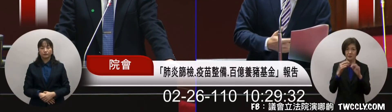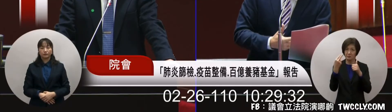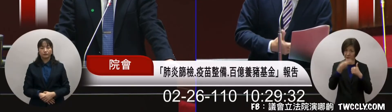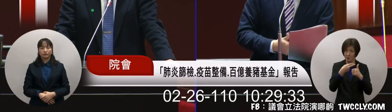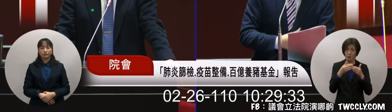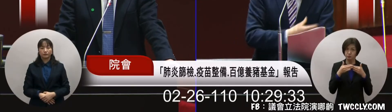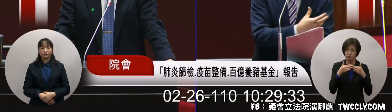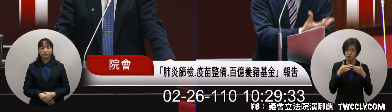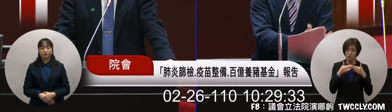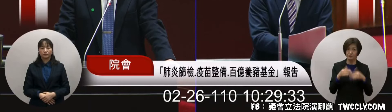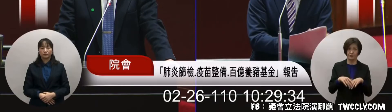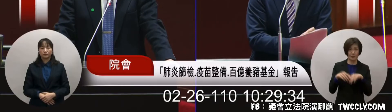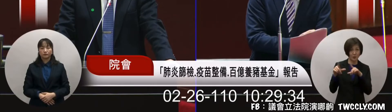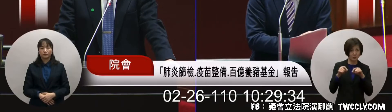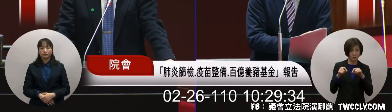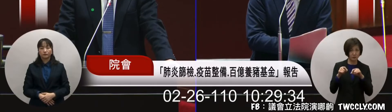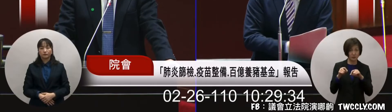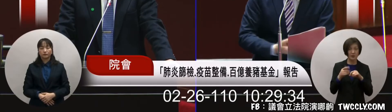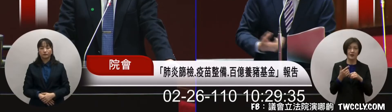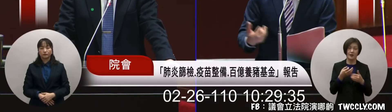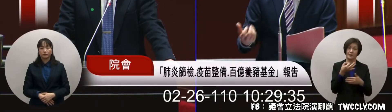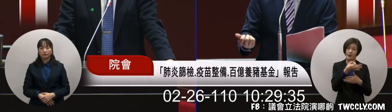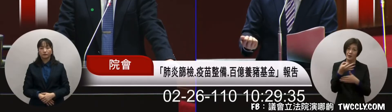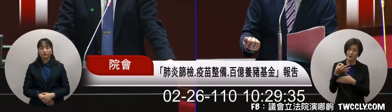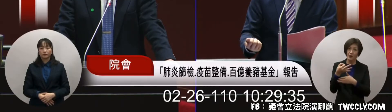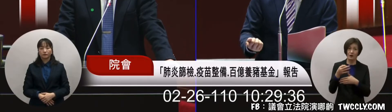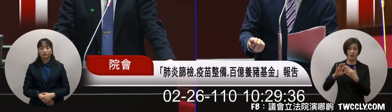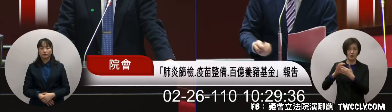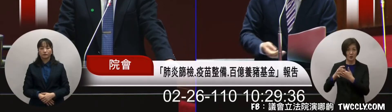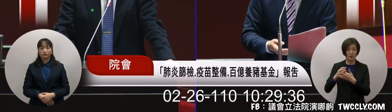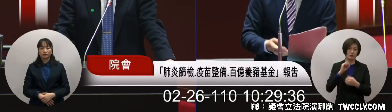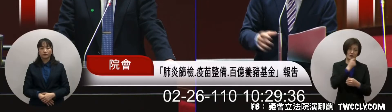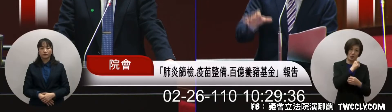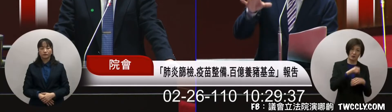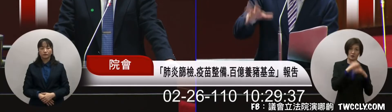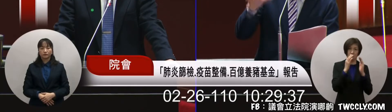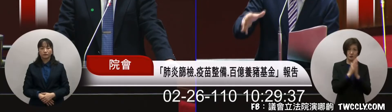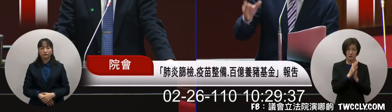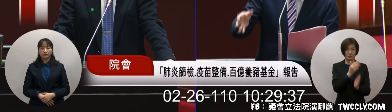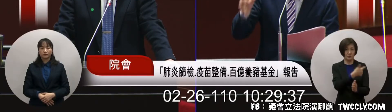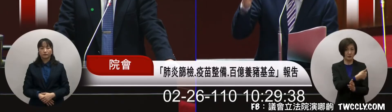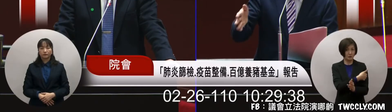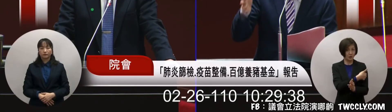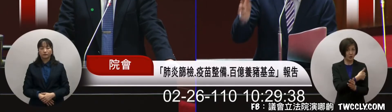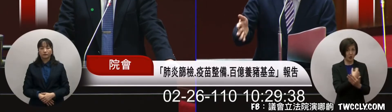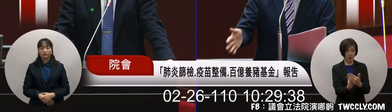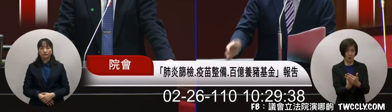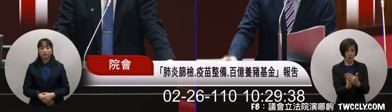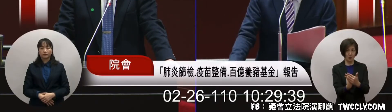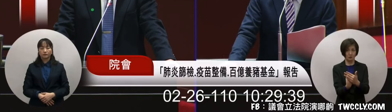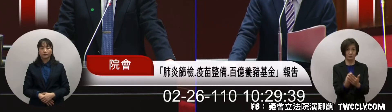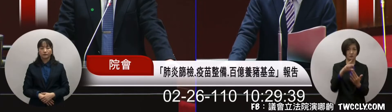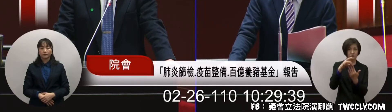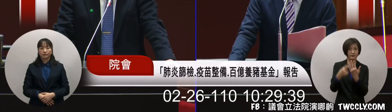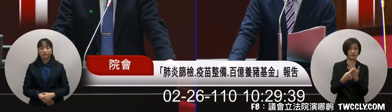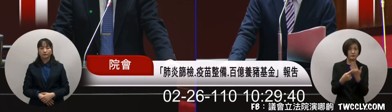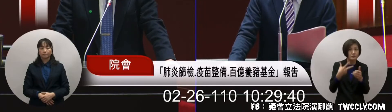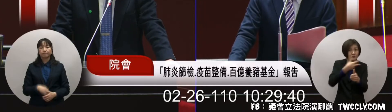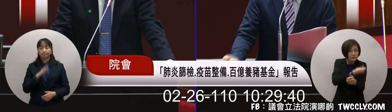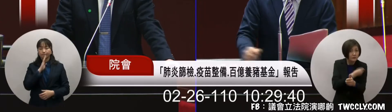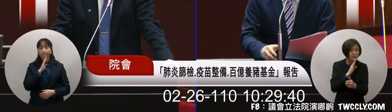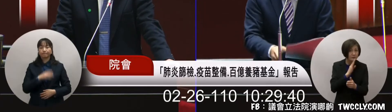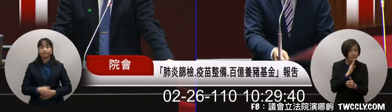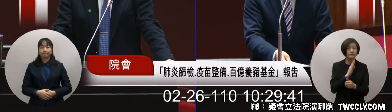们就必须要，不管是我们采购到的疫苗或国产的疫苗，就必须有一部分留给我们选手优先施打，是这样吗？ 是